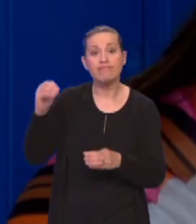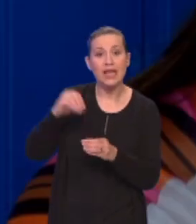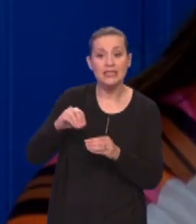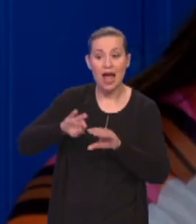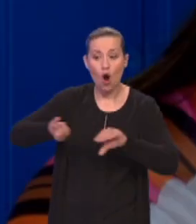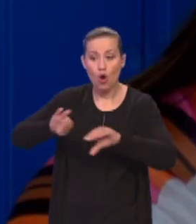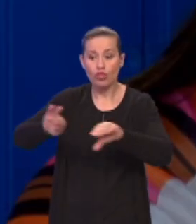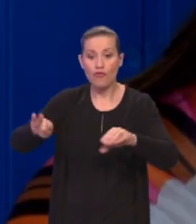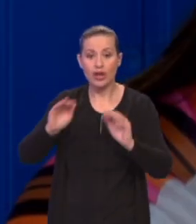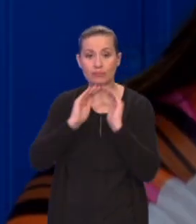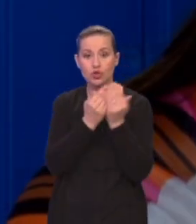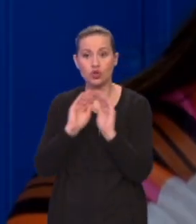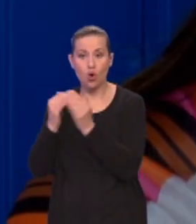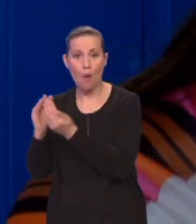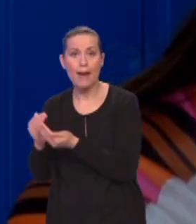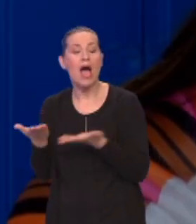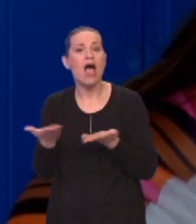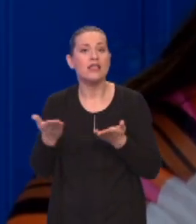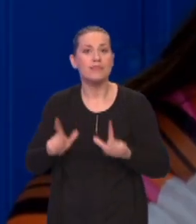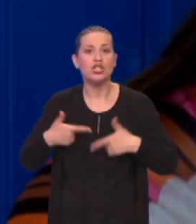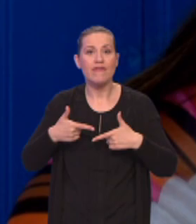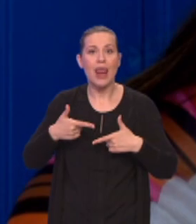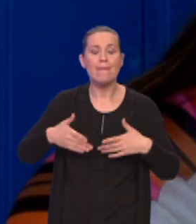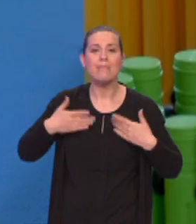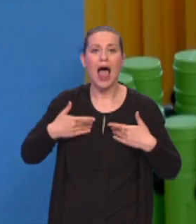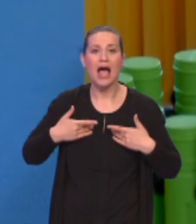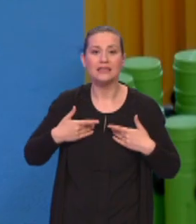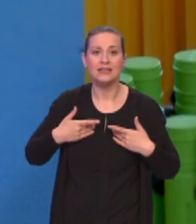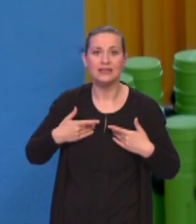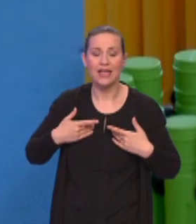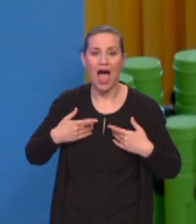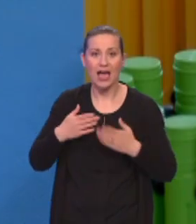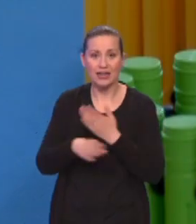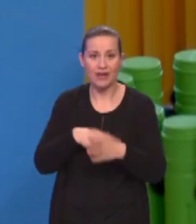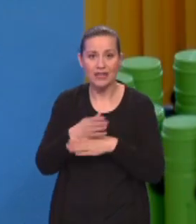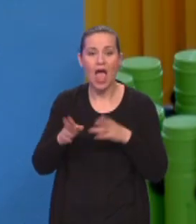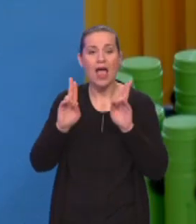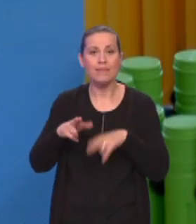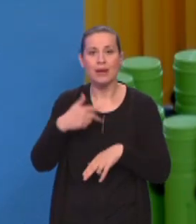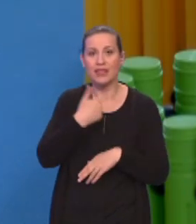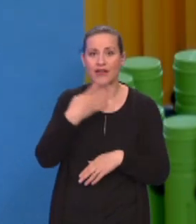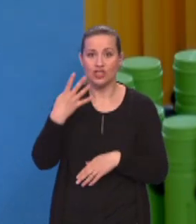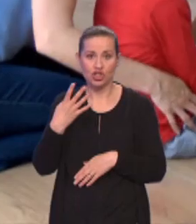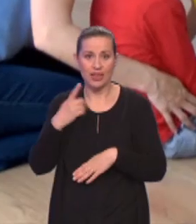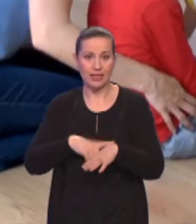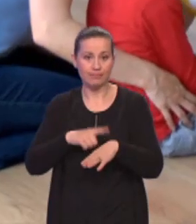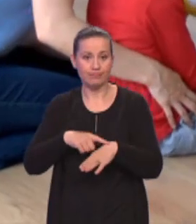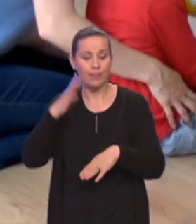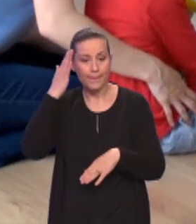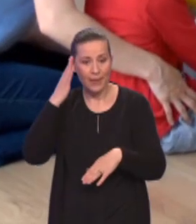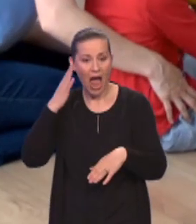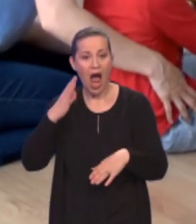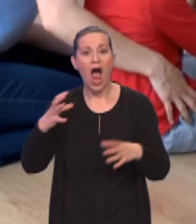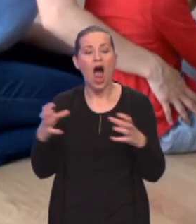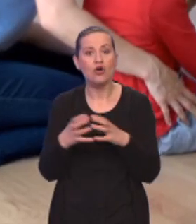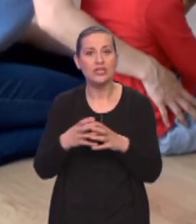sobama u kojima bi živjeli mladi s invaliditetom i intelektualnim teškoćama imali bi 24-satnu skrb, a u zajednici bi